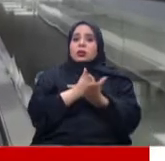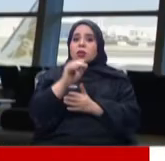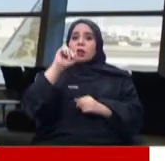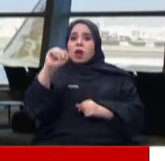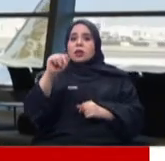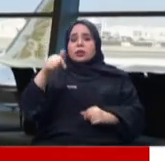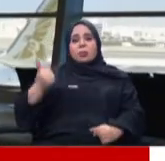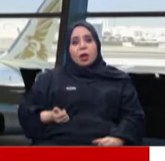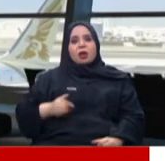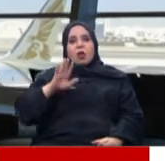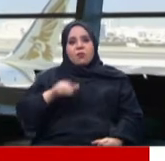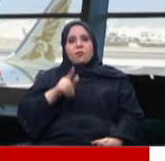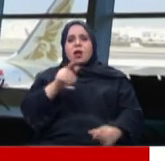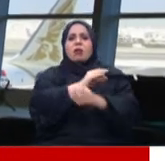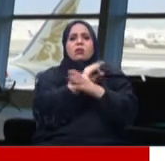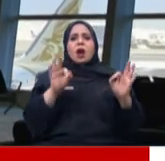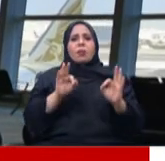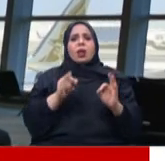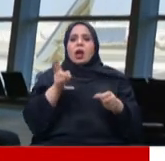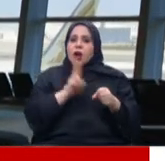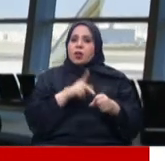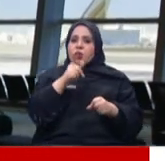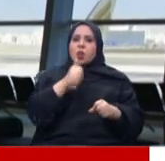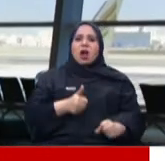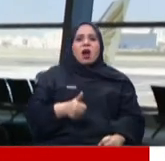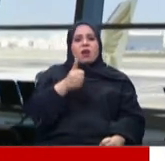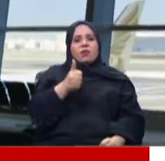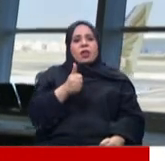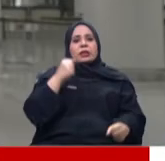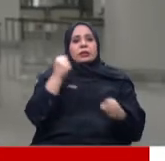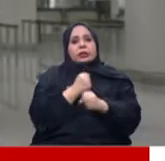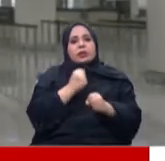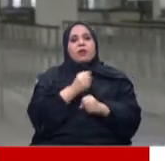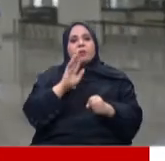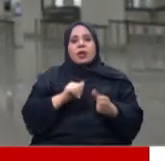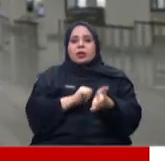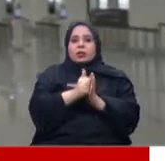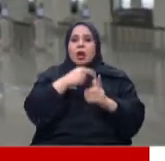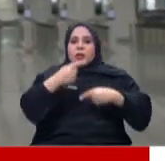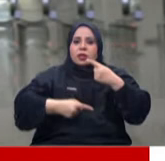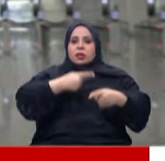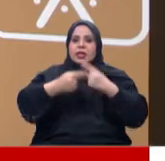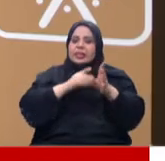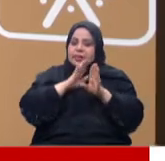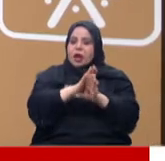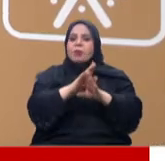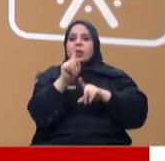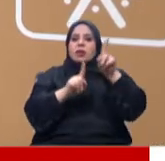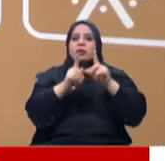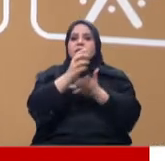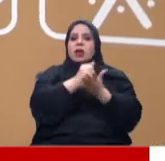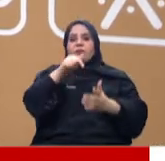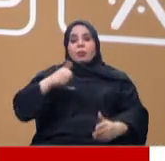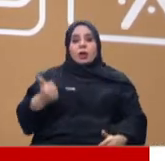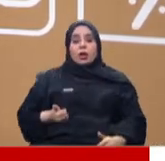أصبح لديه من الإمكانيات والفرص ما يمكنه من تحقيق دوره في قيادة عجلة التنمية الاقتصادية في